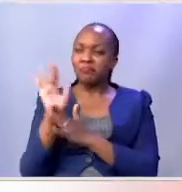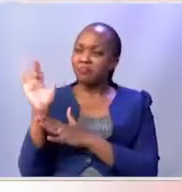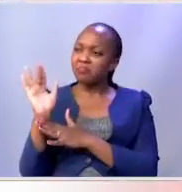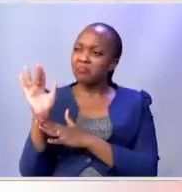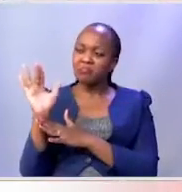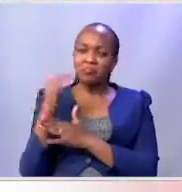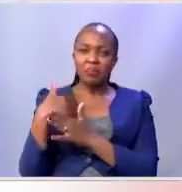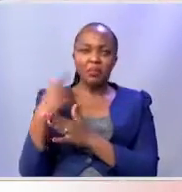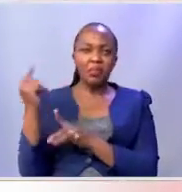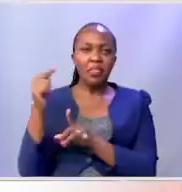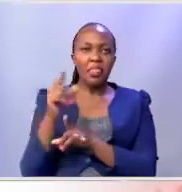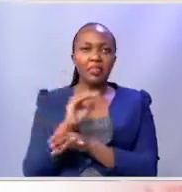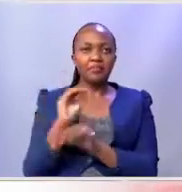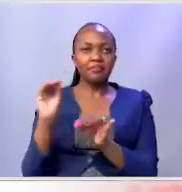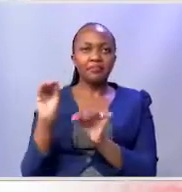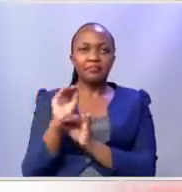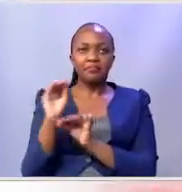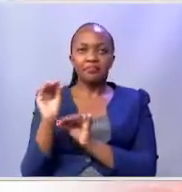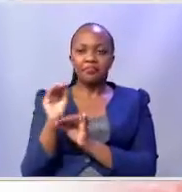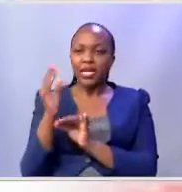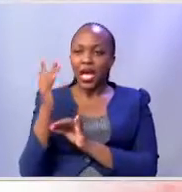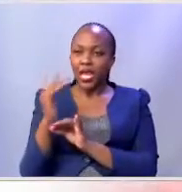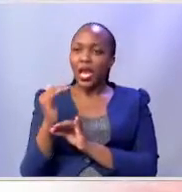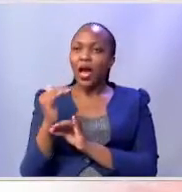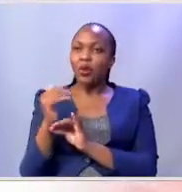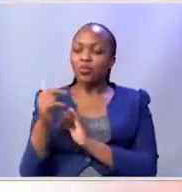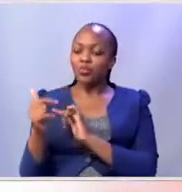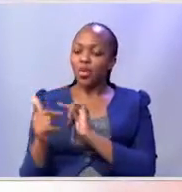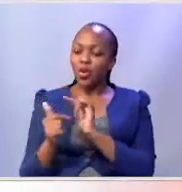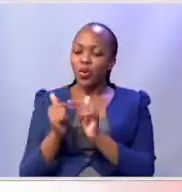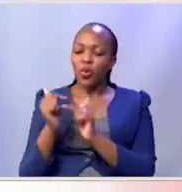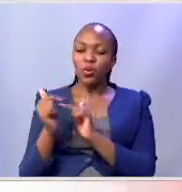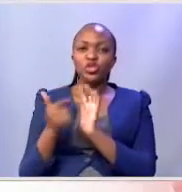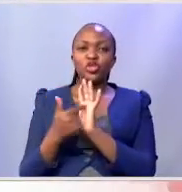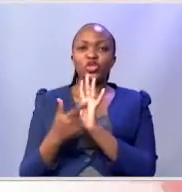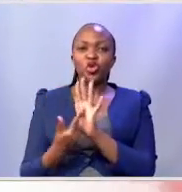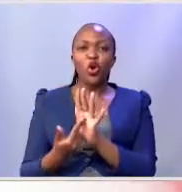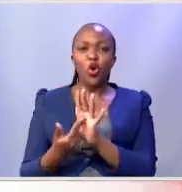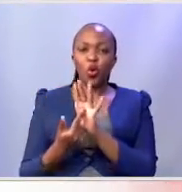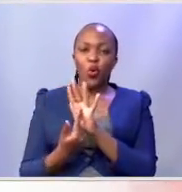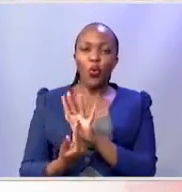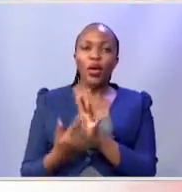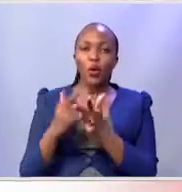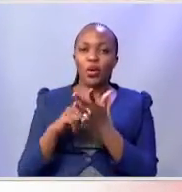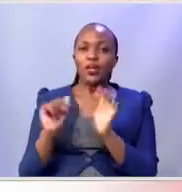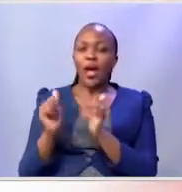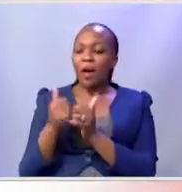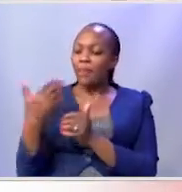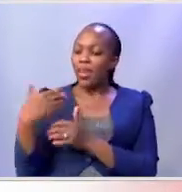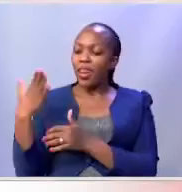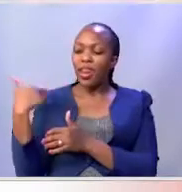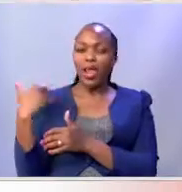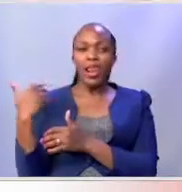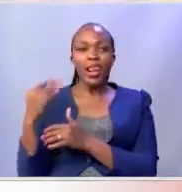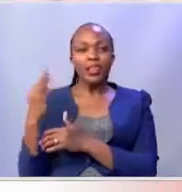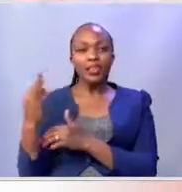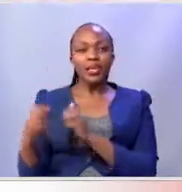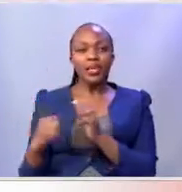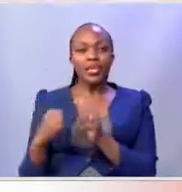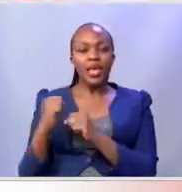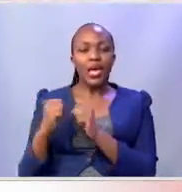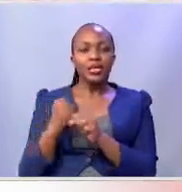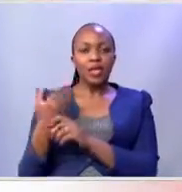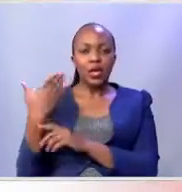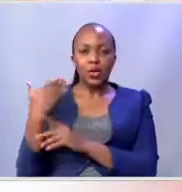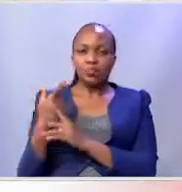wamekosa watu, mpaka sasa wanaendesha kipindi ya televisheni ya mwaka 3 iliyokuwa kule nyuma.